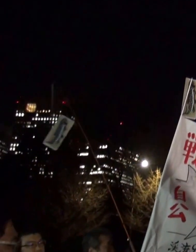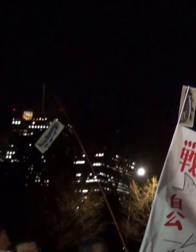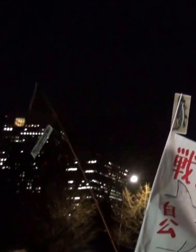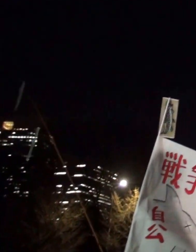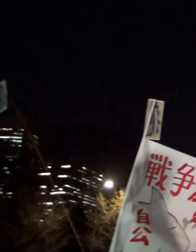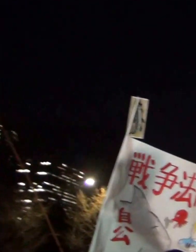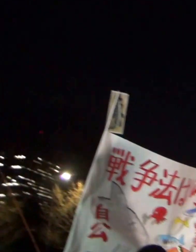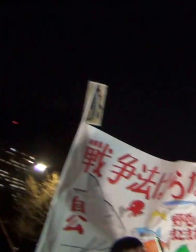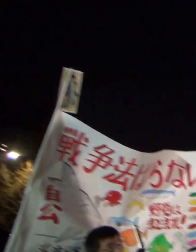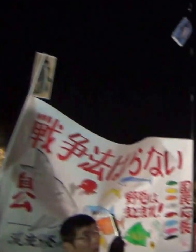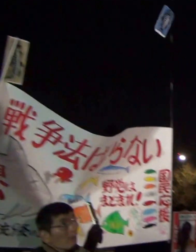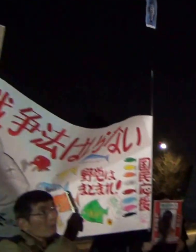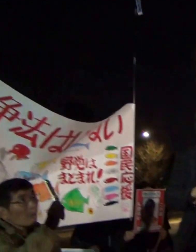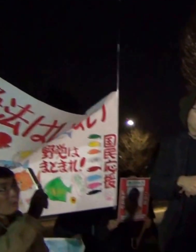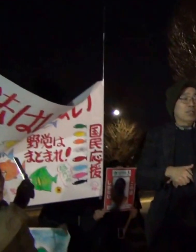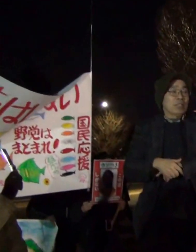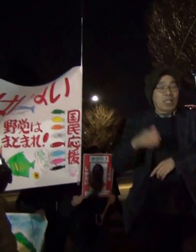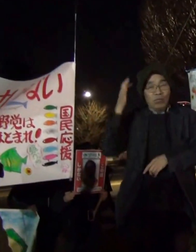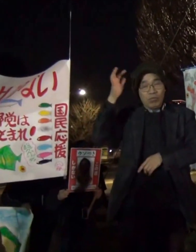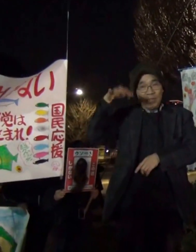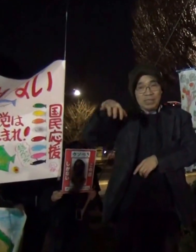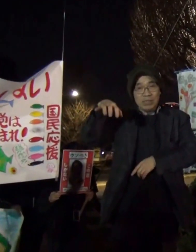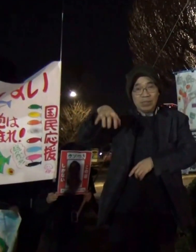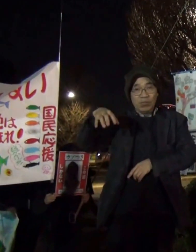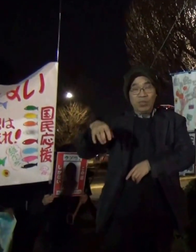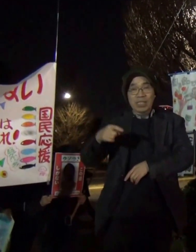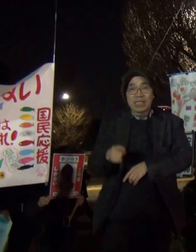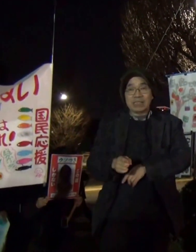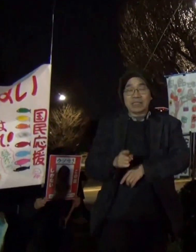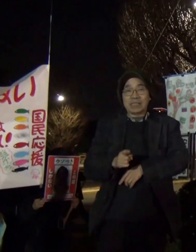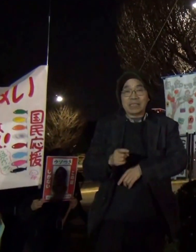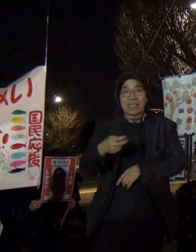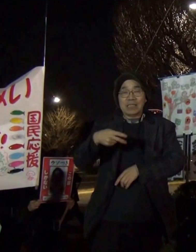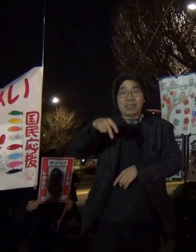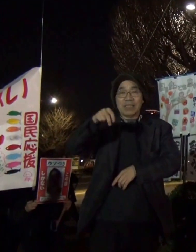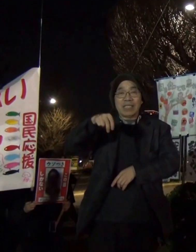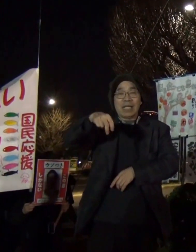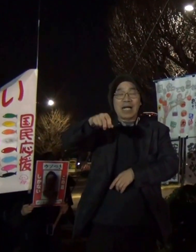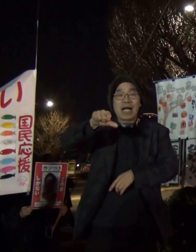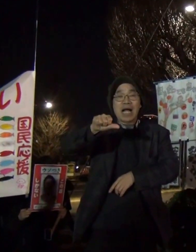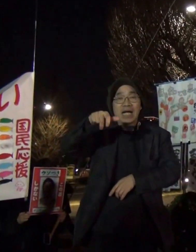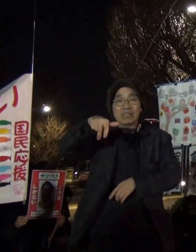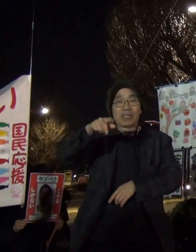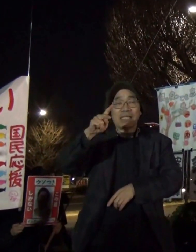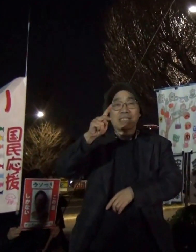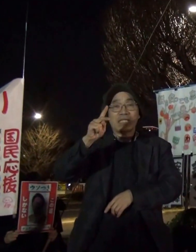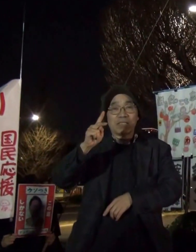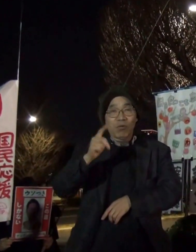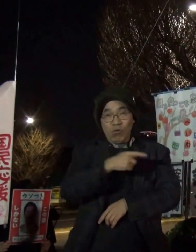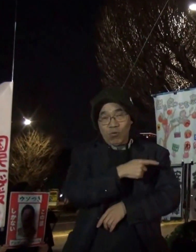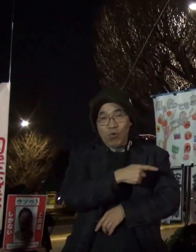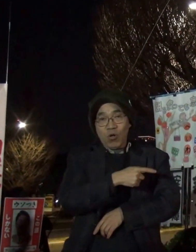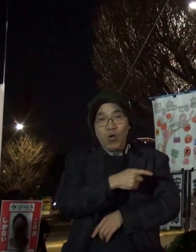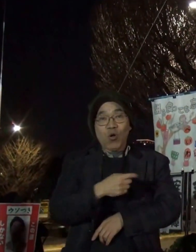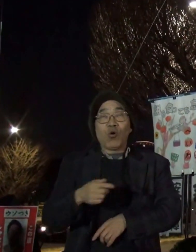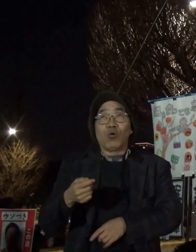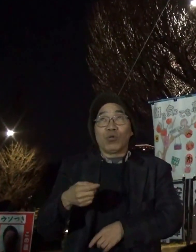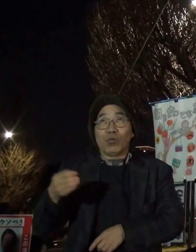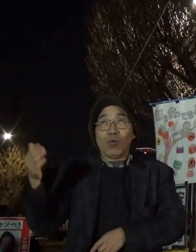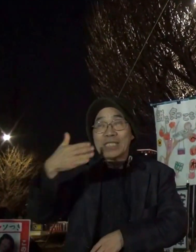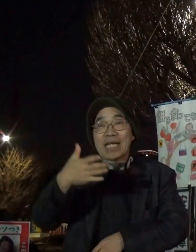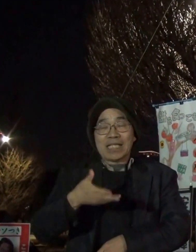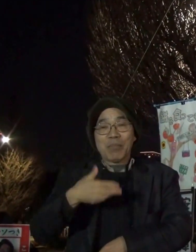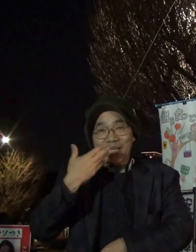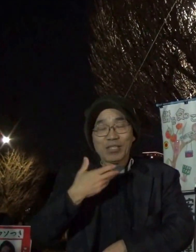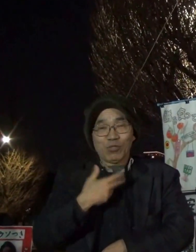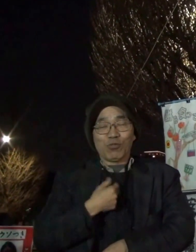私はこのイチボのエリアで飛鳥さんの、ね、お魚食べたいっていうこのコールに惹かれて時々来てるんですが、